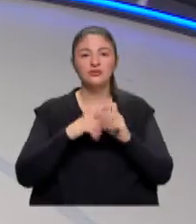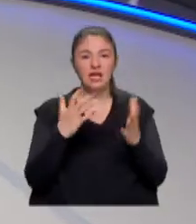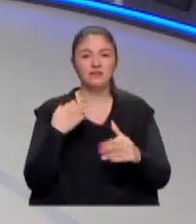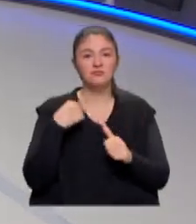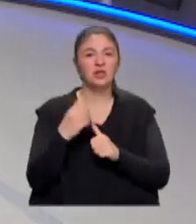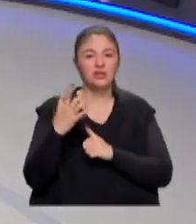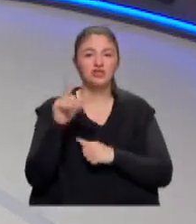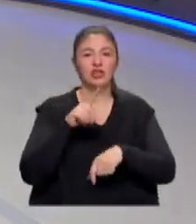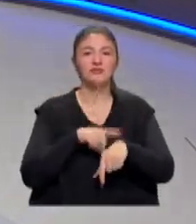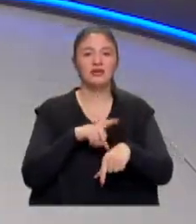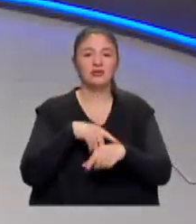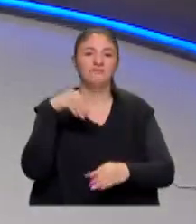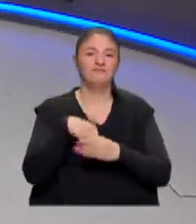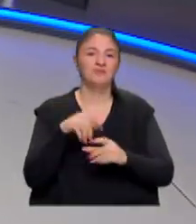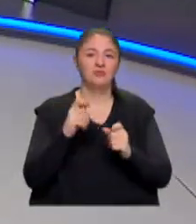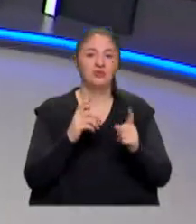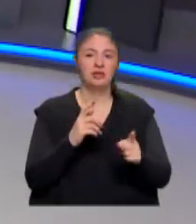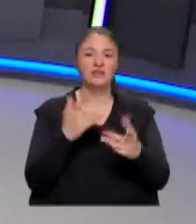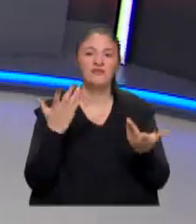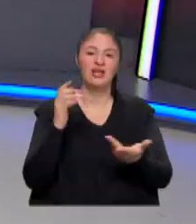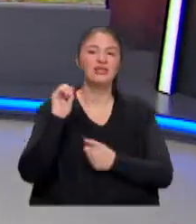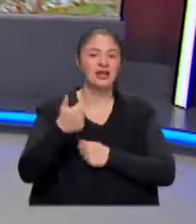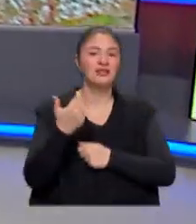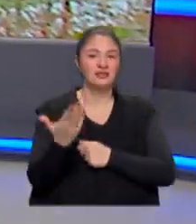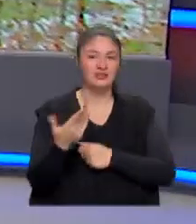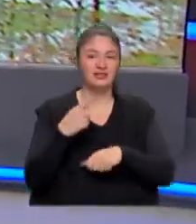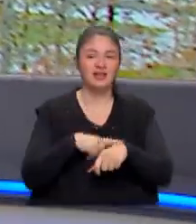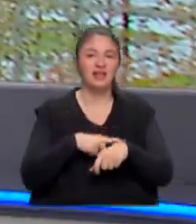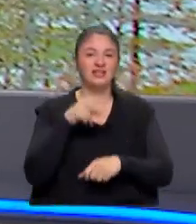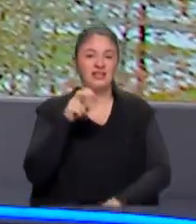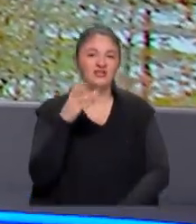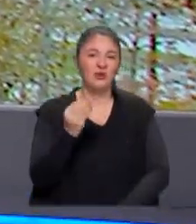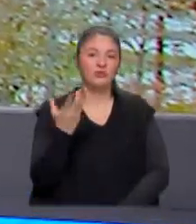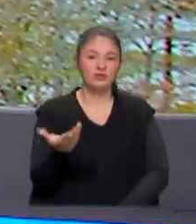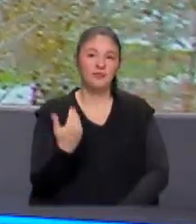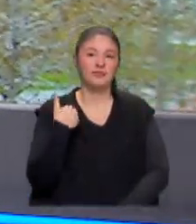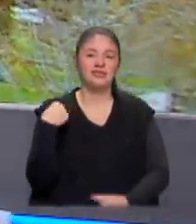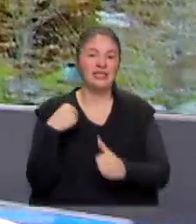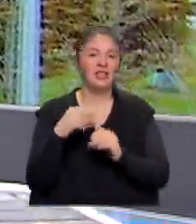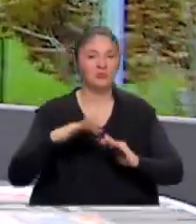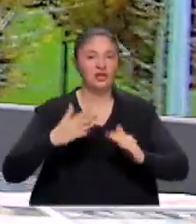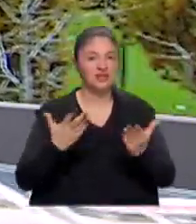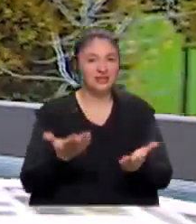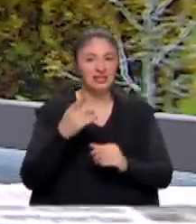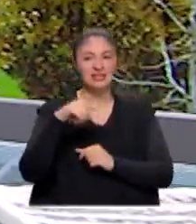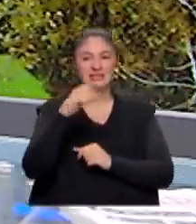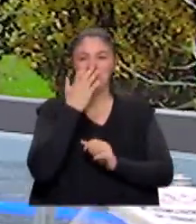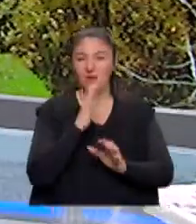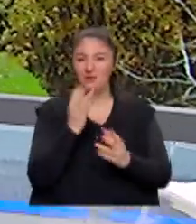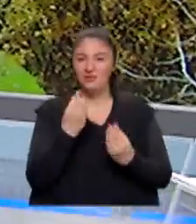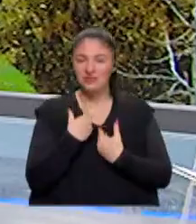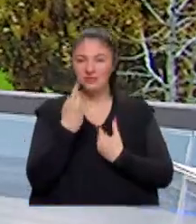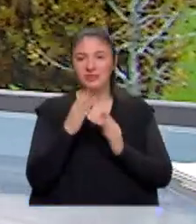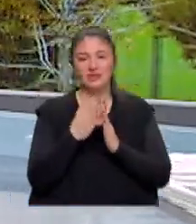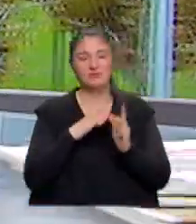Günaydın. Bir kez daha Çalar Saat'e nokta koyacağız ve yarın saatler 8'i gösterdiğinde biz yeniden buradayız. Sizi de bekliyoruz.